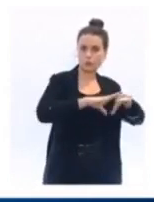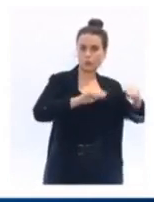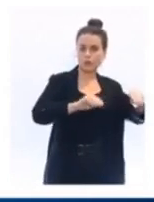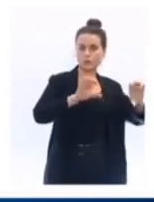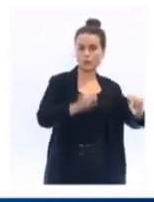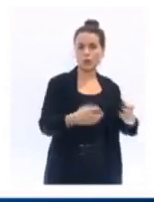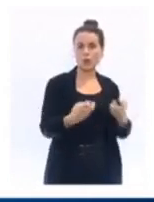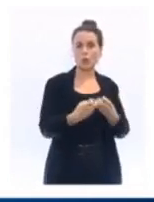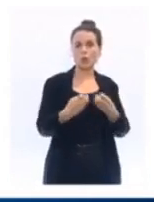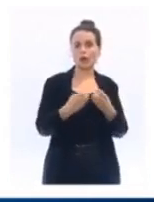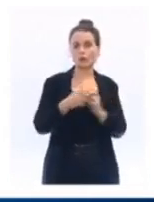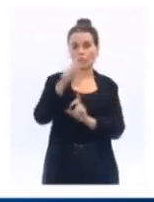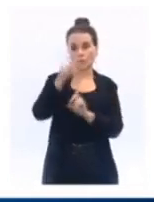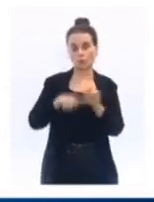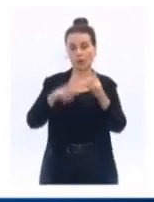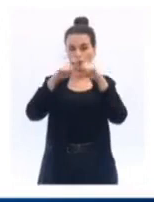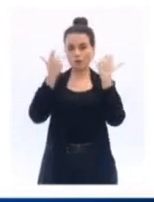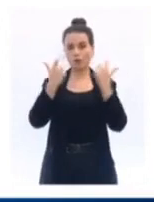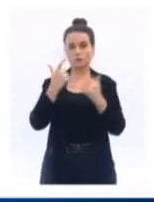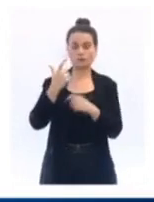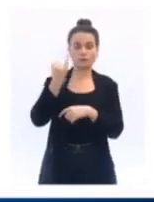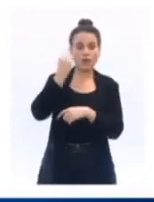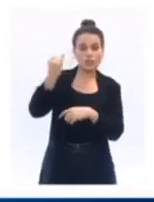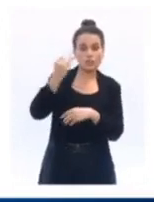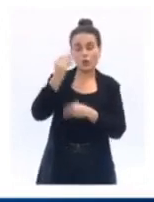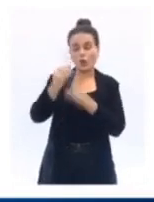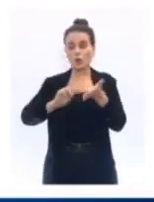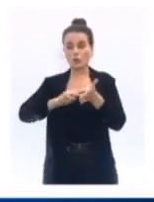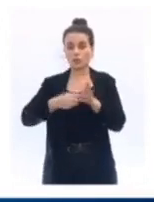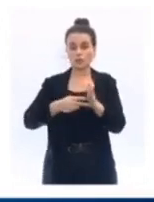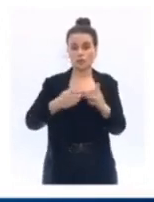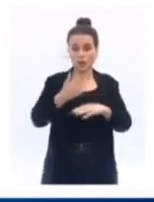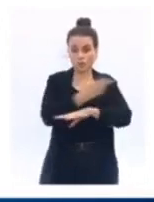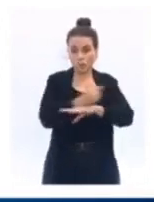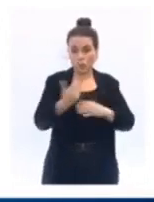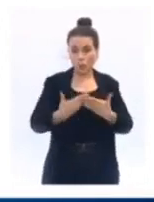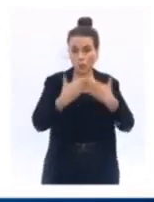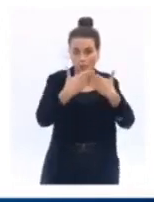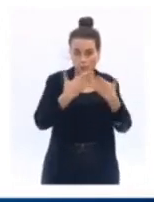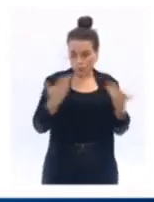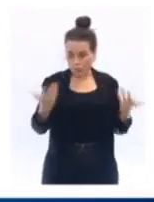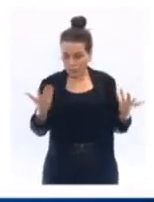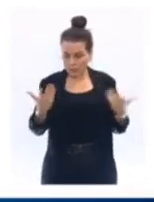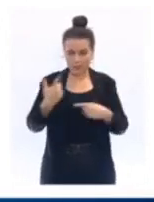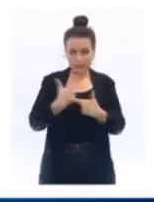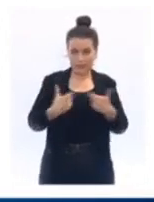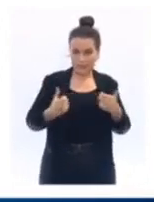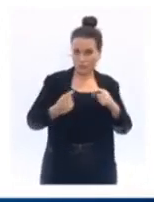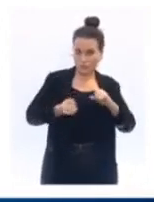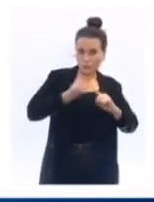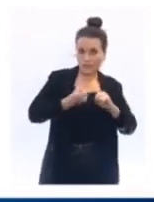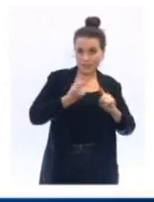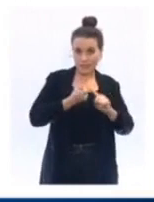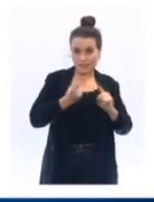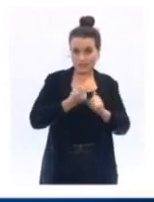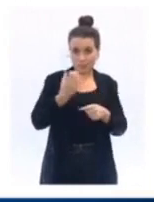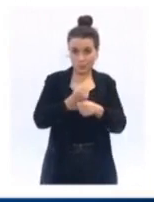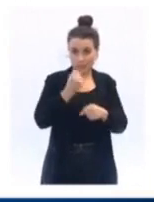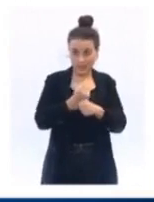regrouper ces activités pour limiter les déplacements. Troisième cas de figure, certains métiers ne peuvent être réalisés